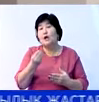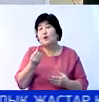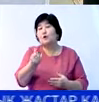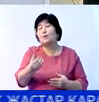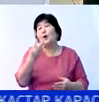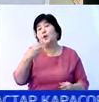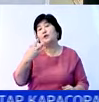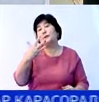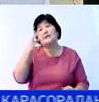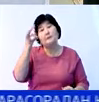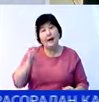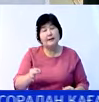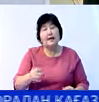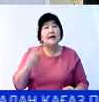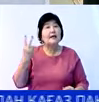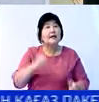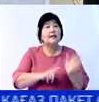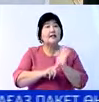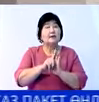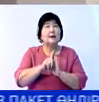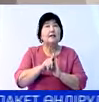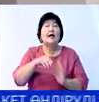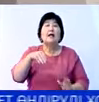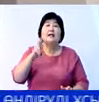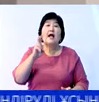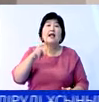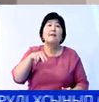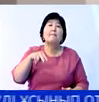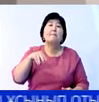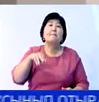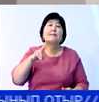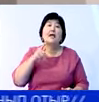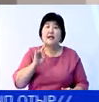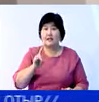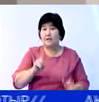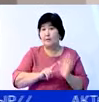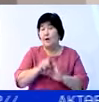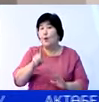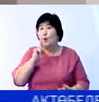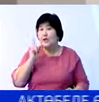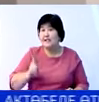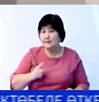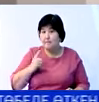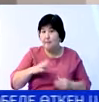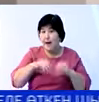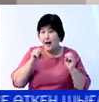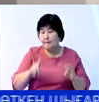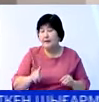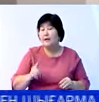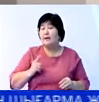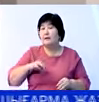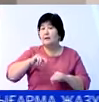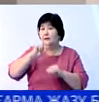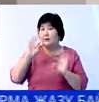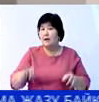субсидияланатын 35%. Екінші бастама тәлімгер деген бастамамыз. Бұл жерде жас маман тәлімгердің қасына